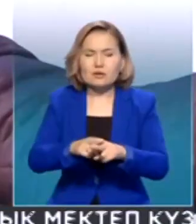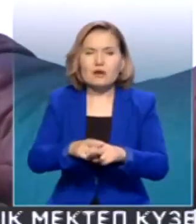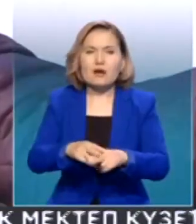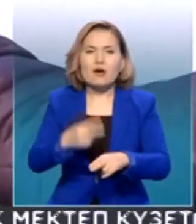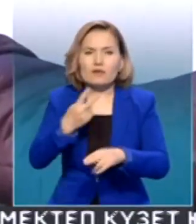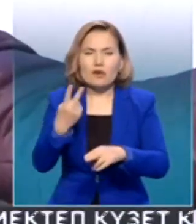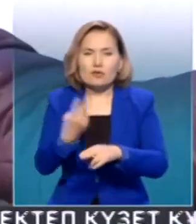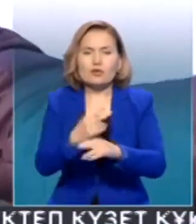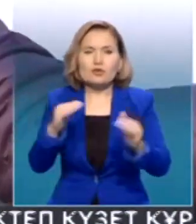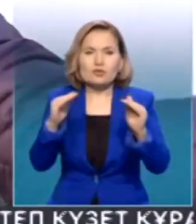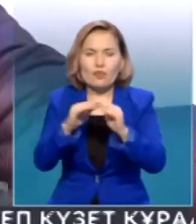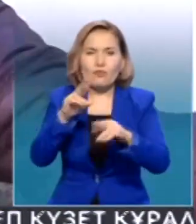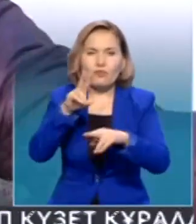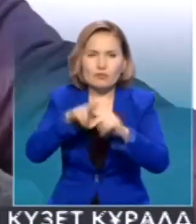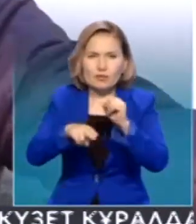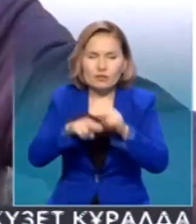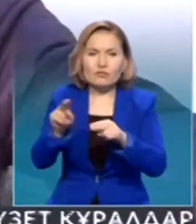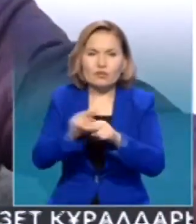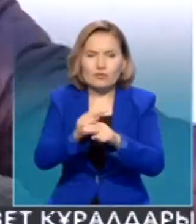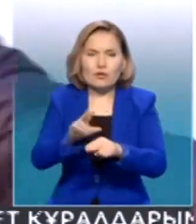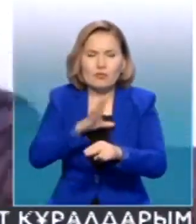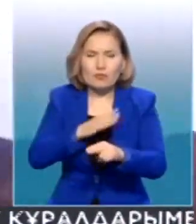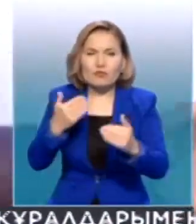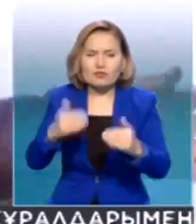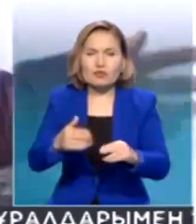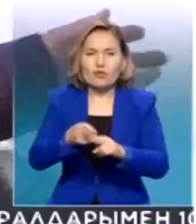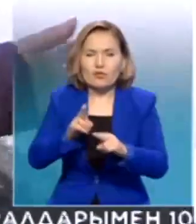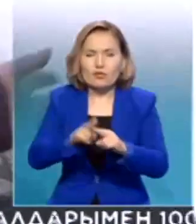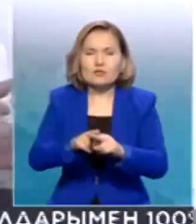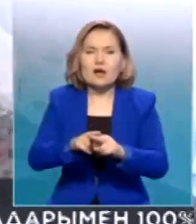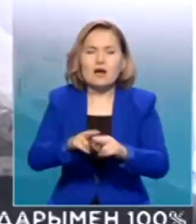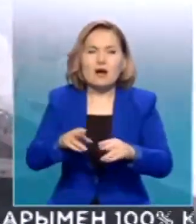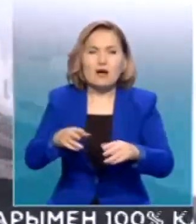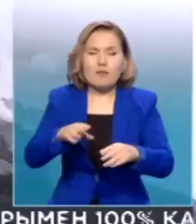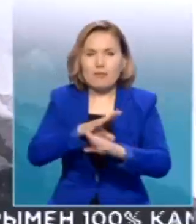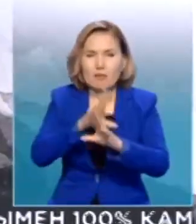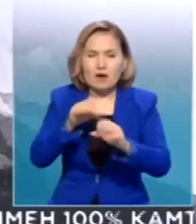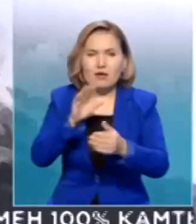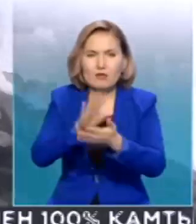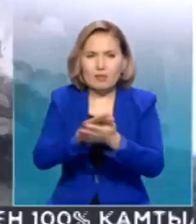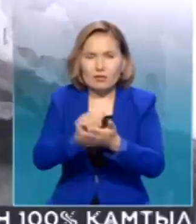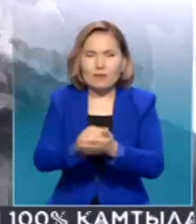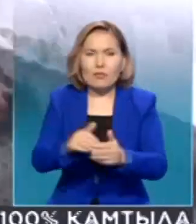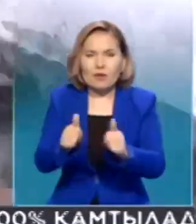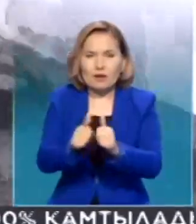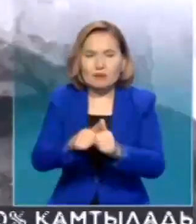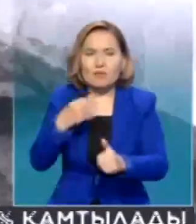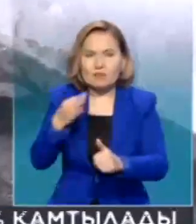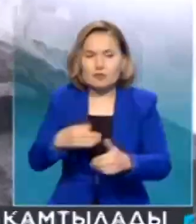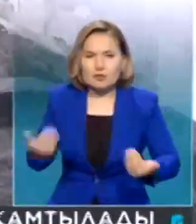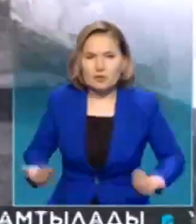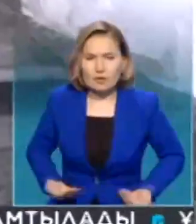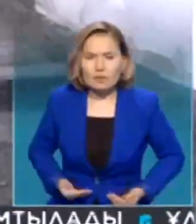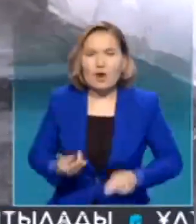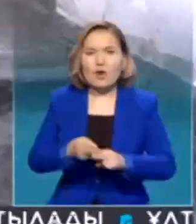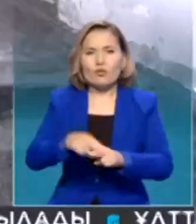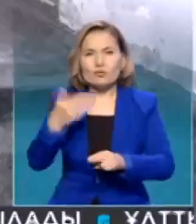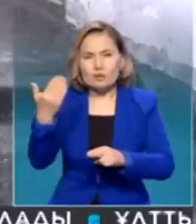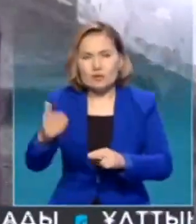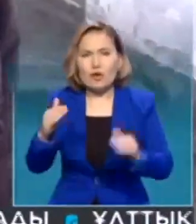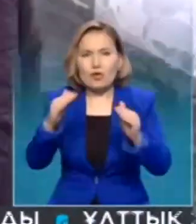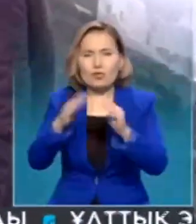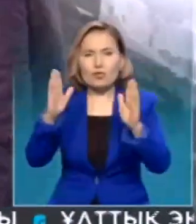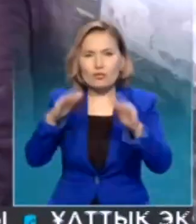үй. Мінекей, мынау екінші салынған үй. Одан кейін мына үйді салдық, балам үйі. А мына үйді құлап